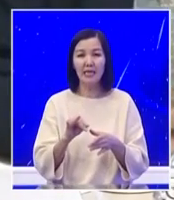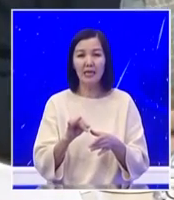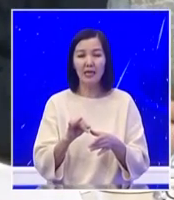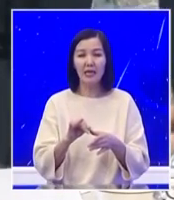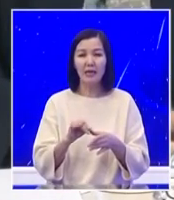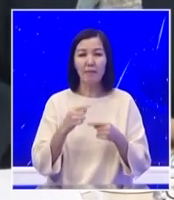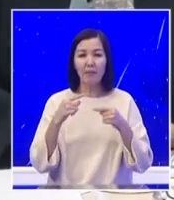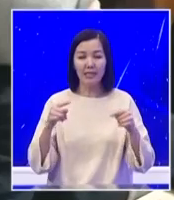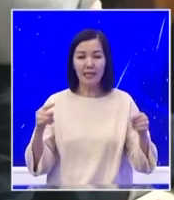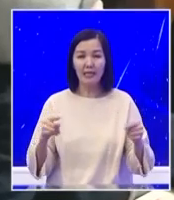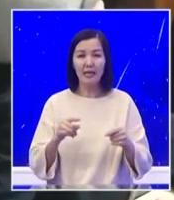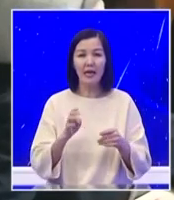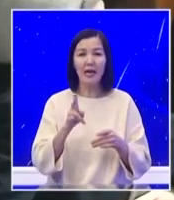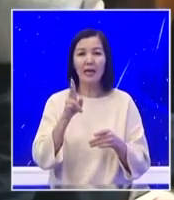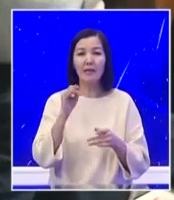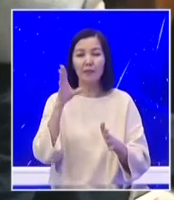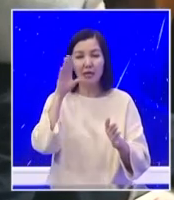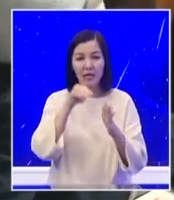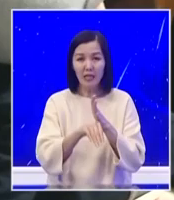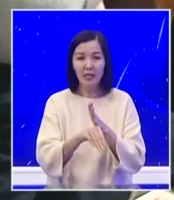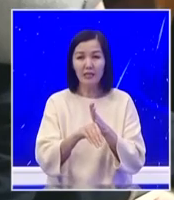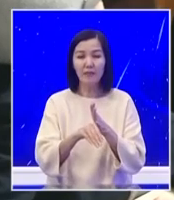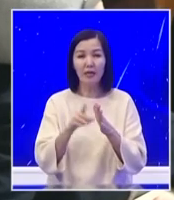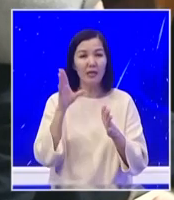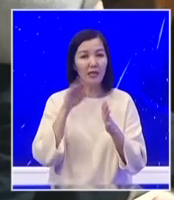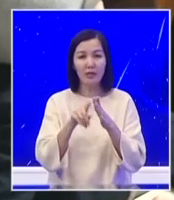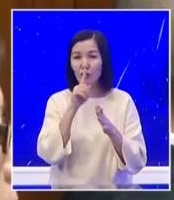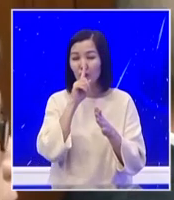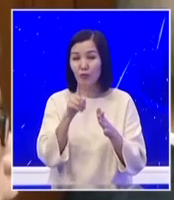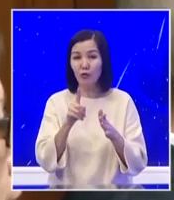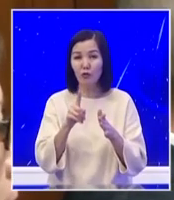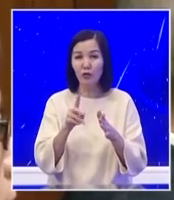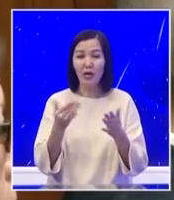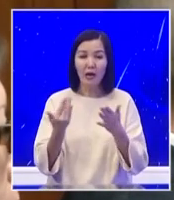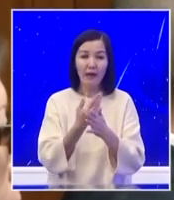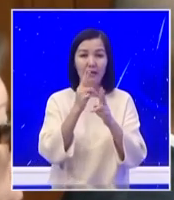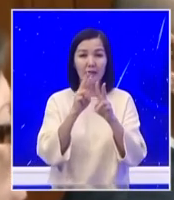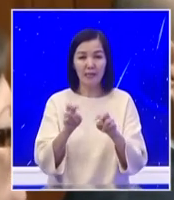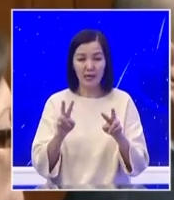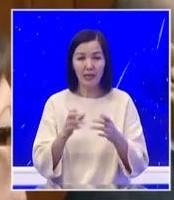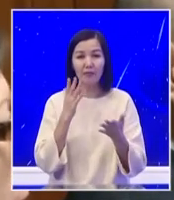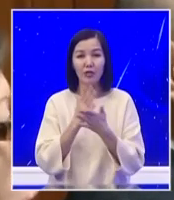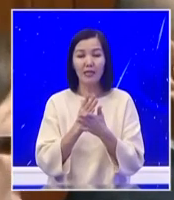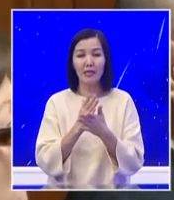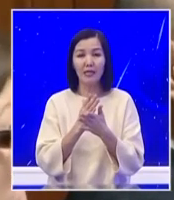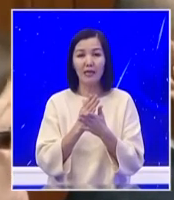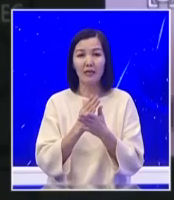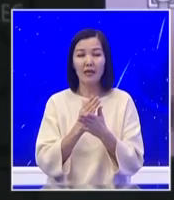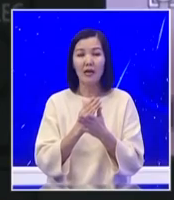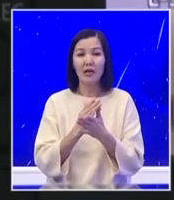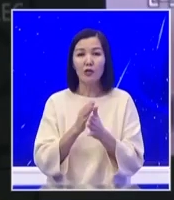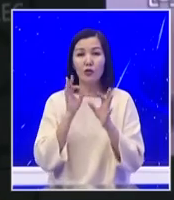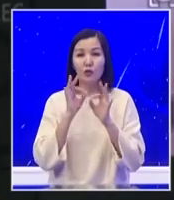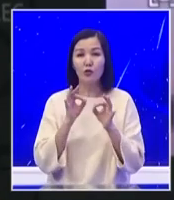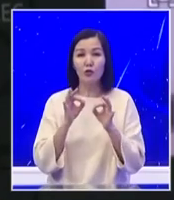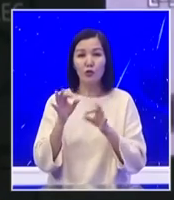Икс таңбаларын әліпбиге енгізу-енгізбеуге байланысты қайта саралау жұмыстарын жүргізіп жатыр. Соңғы нұсқаны бекітер шақта